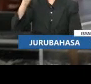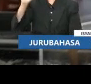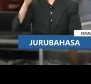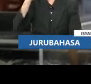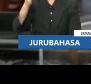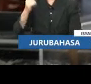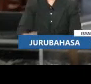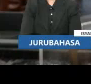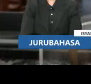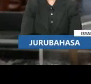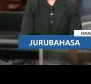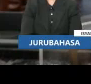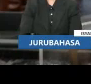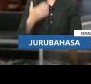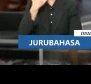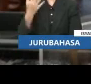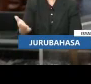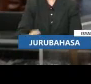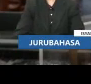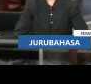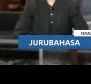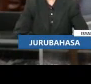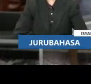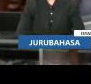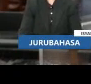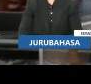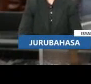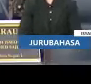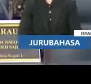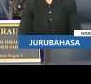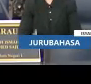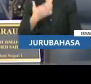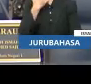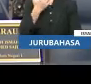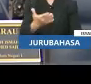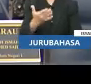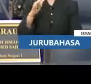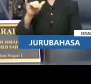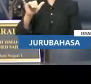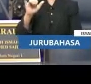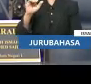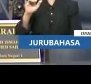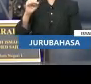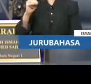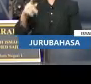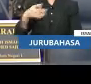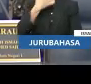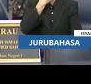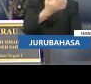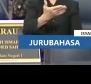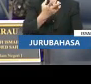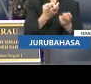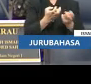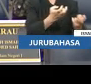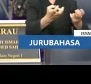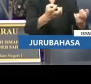Berhormat Timbal Menteri. Thank you. Terima kasih. Terima kasih Yang Tua. Terima kasih Mobi Bukit